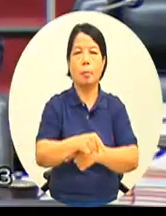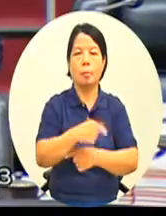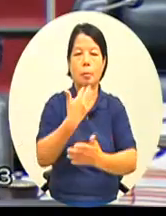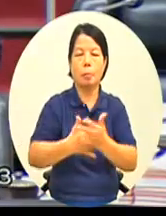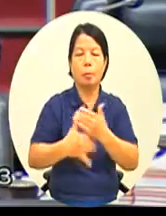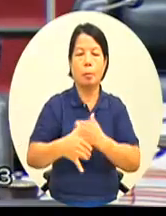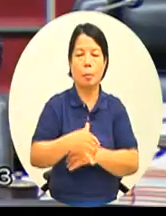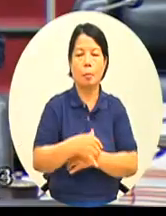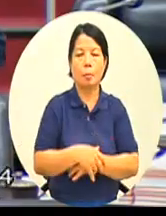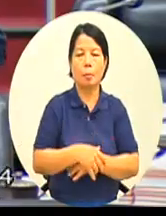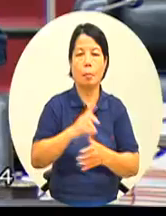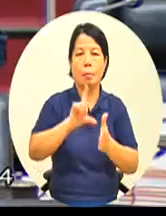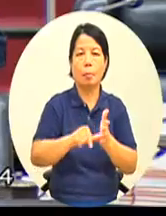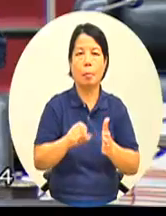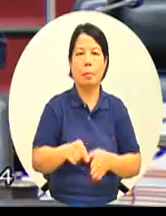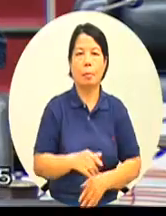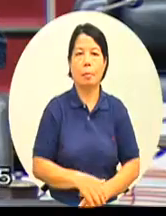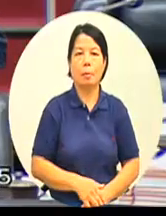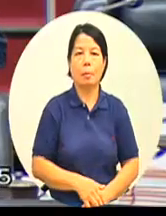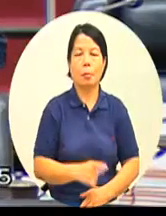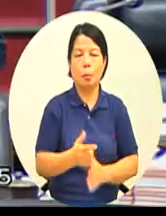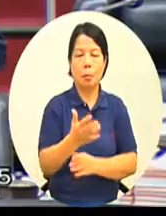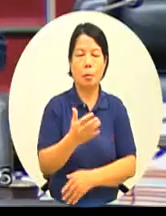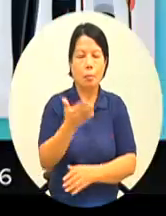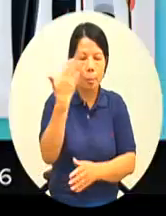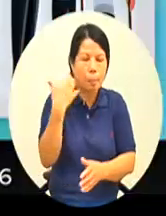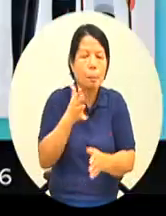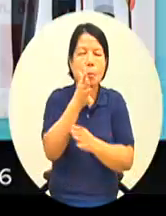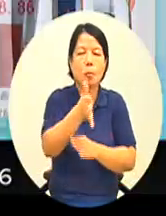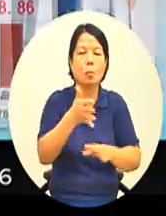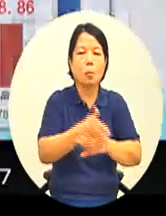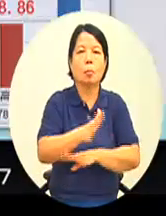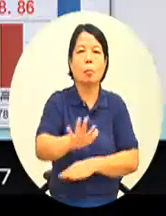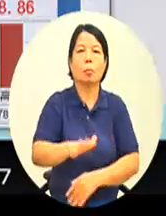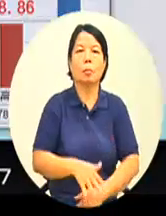命的资料调出来。这个其实我已经之前咨询过了哈，